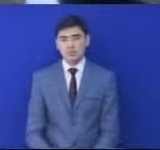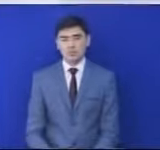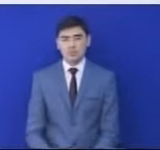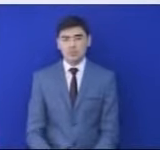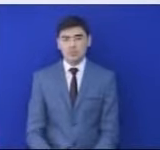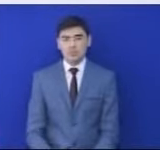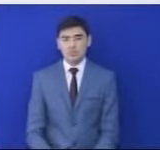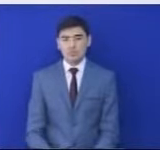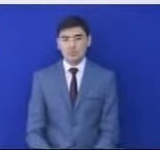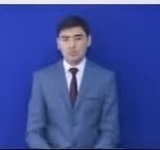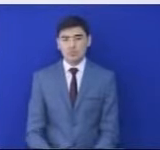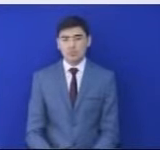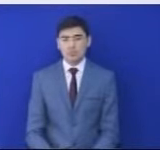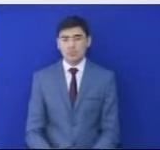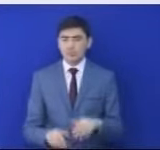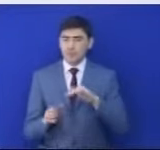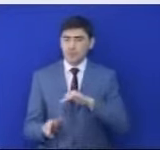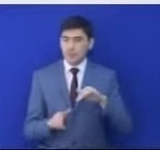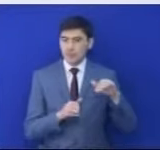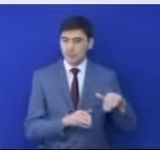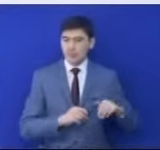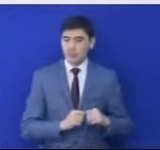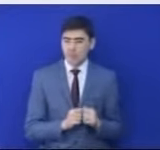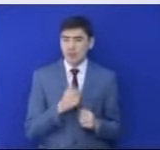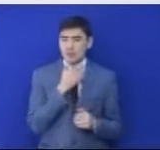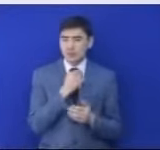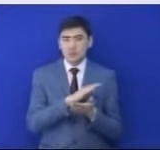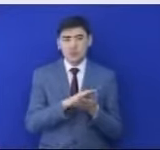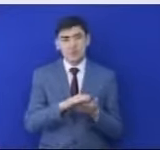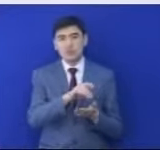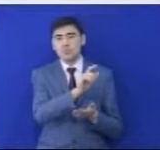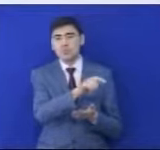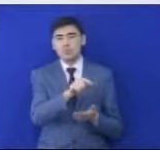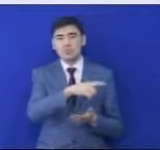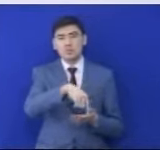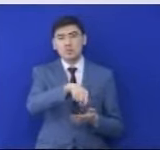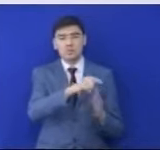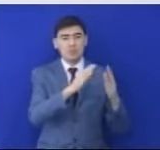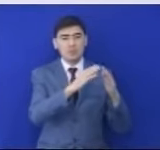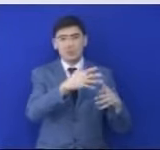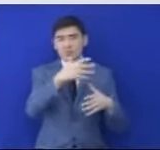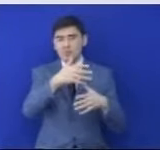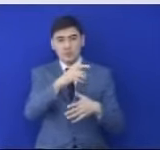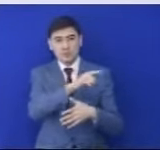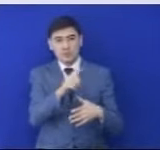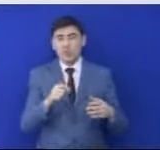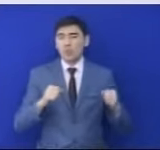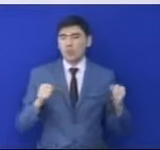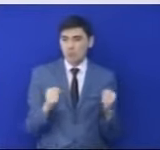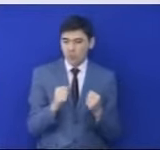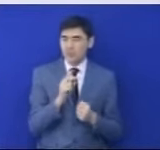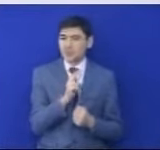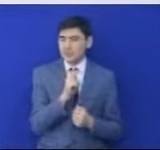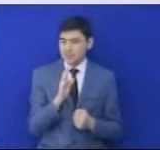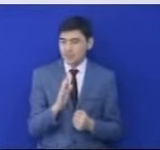телеарнасы. Кейбір тұрғындардың пәтерлерінің салқын болуына көршілер кінәлі. Мұндай қорытындыны жылумен қамту